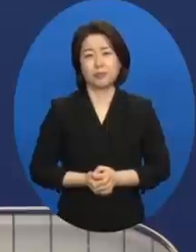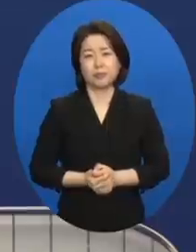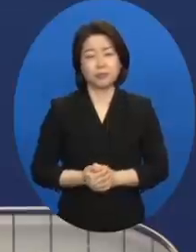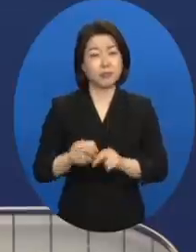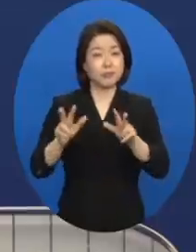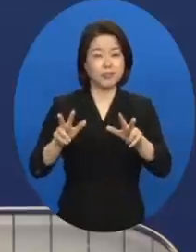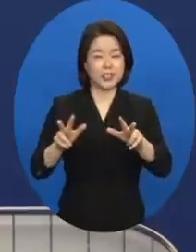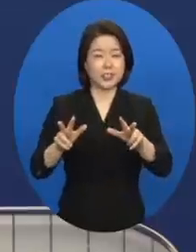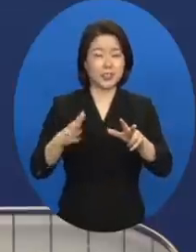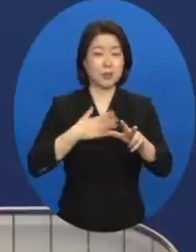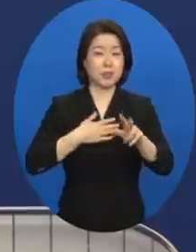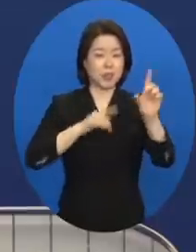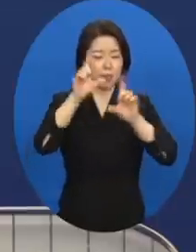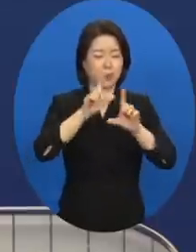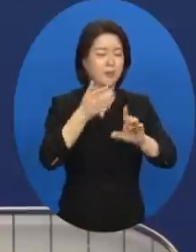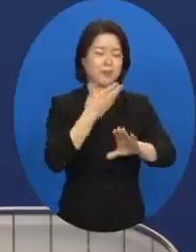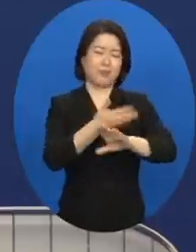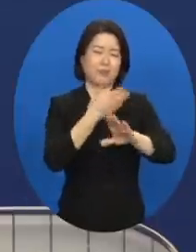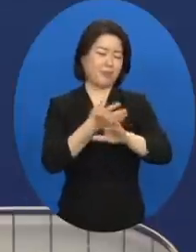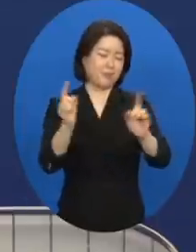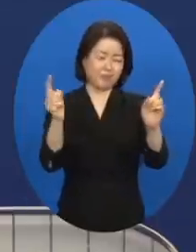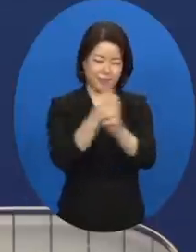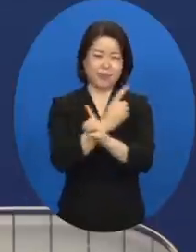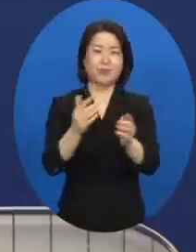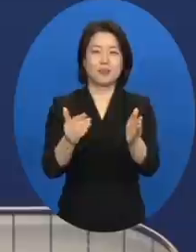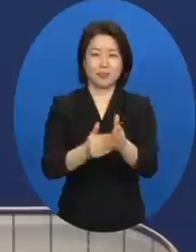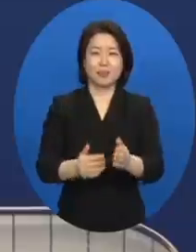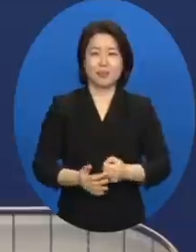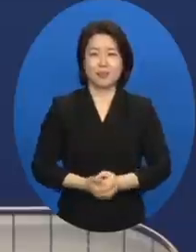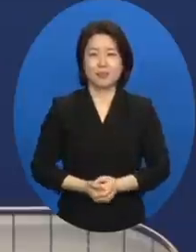지금은 바뀌었기 때문에 그래.